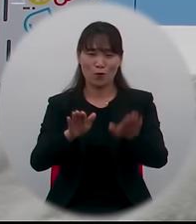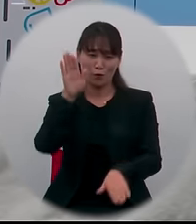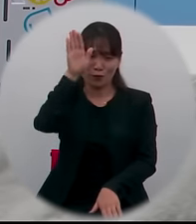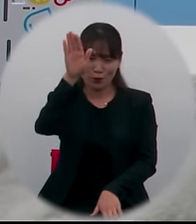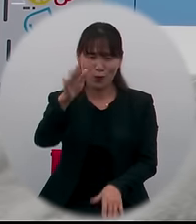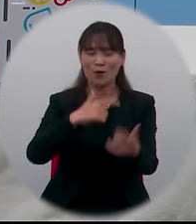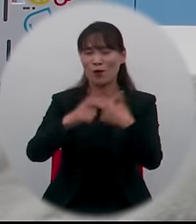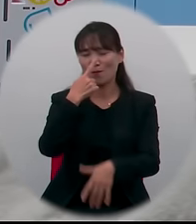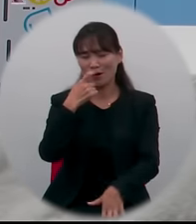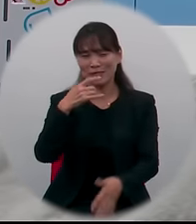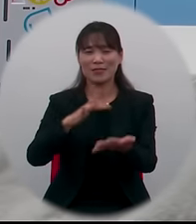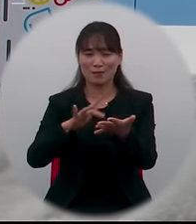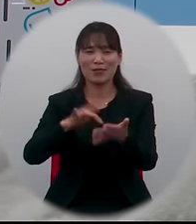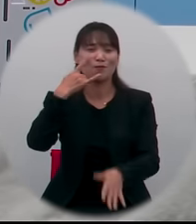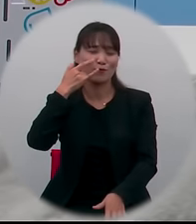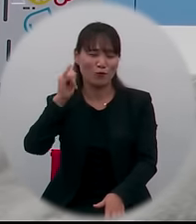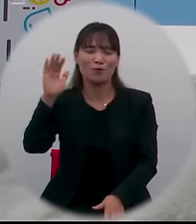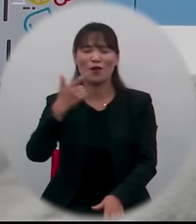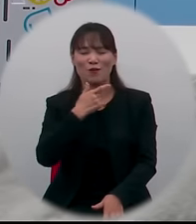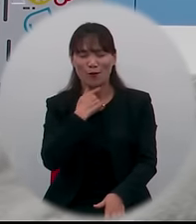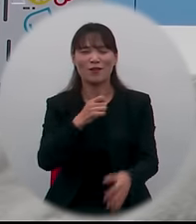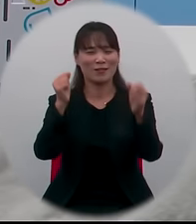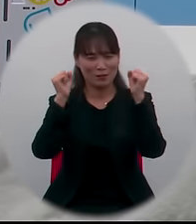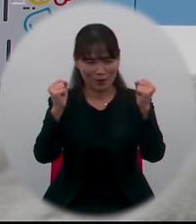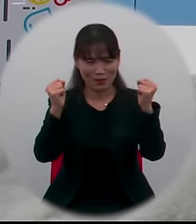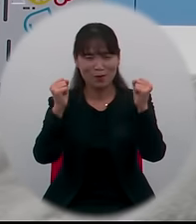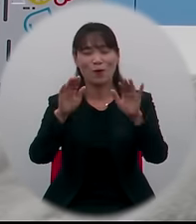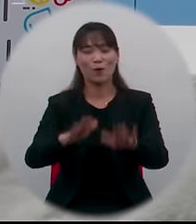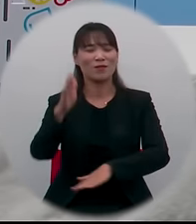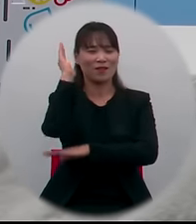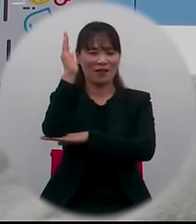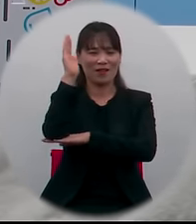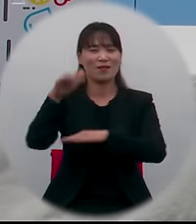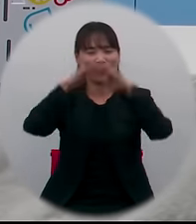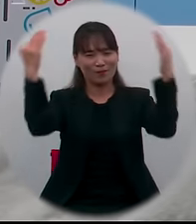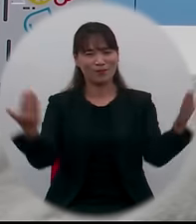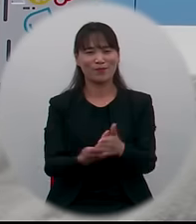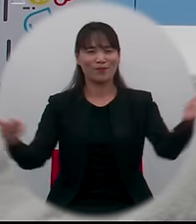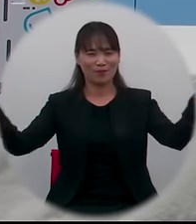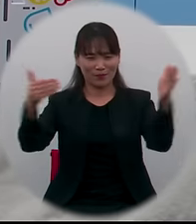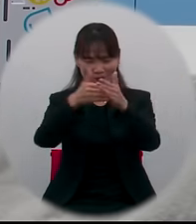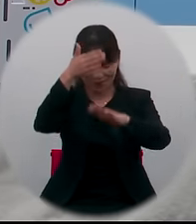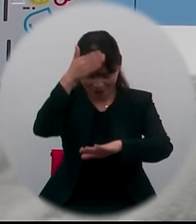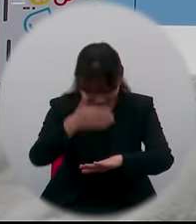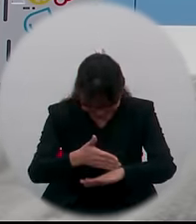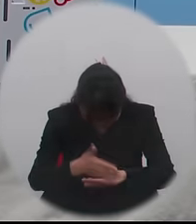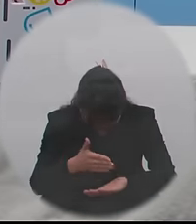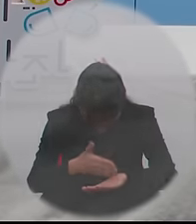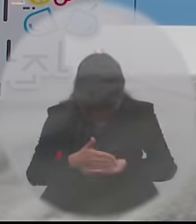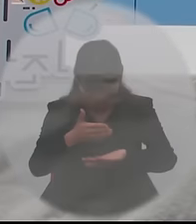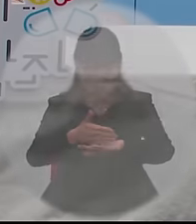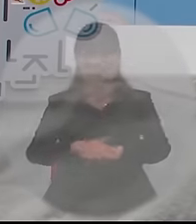것을 꼭 명심하셔서 오늘 이후로 더 멋진 스마트한 부모님들이 되시기를 응원드리며 오늘 강의는 이것으로